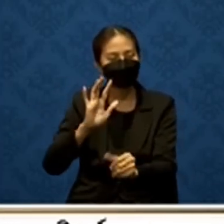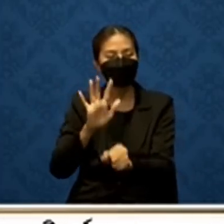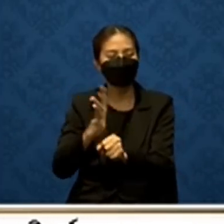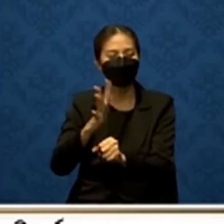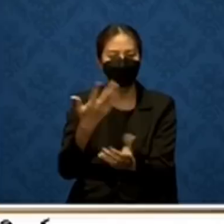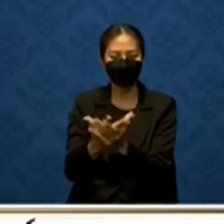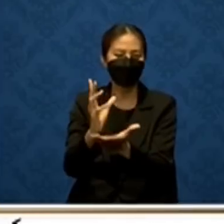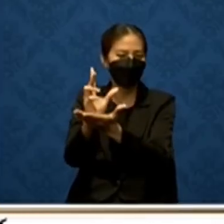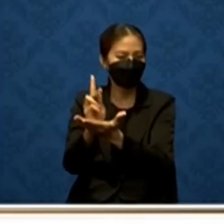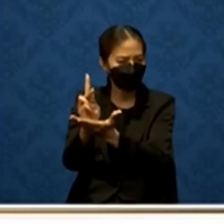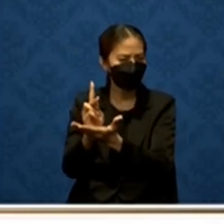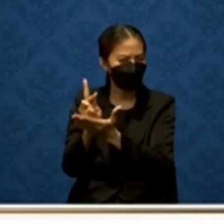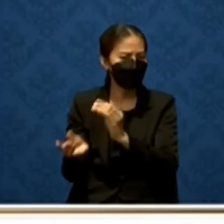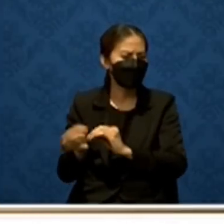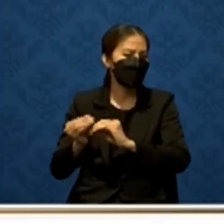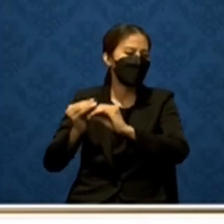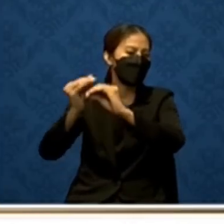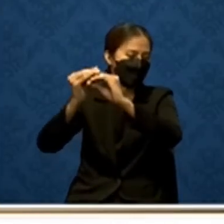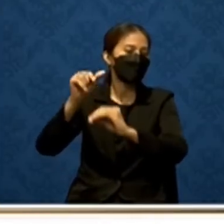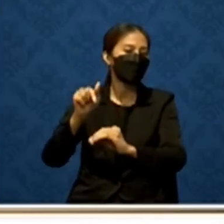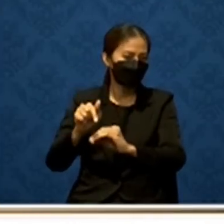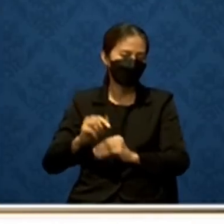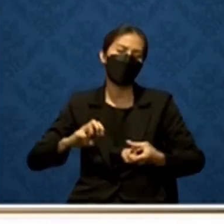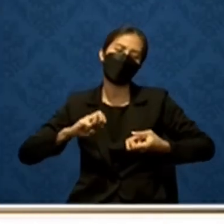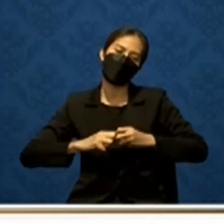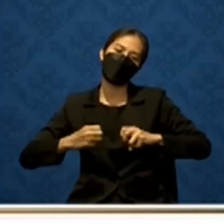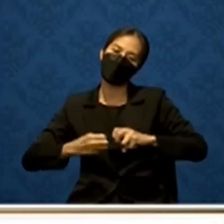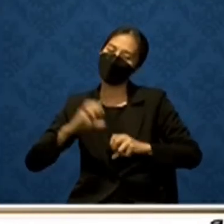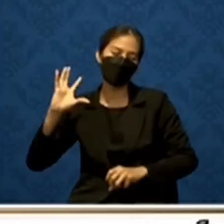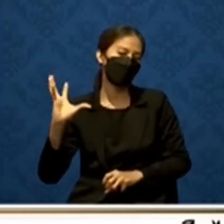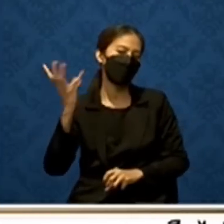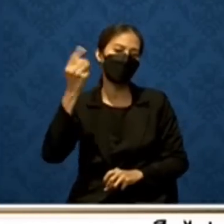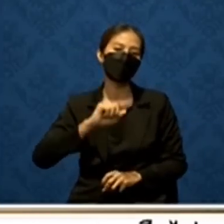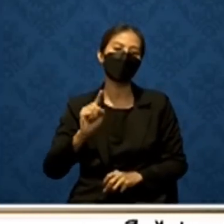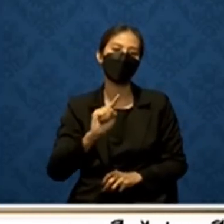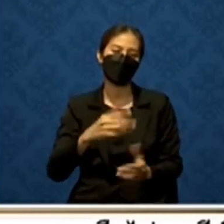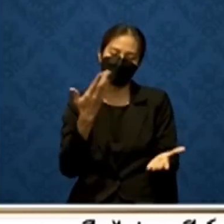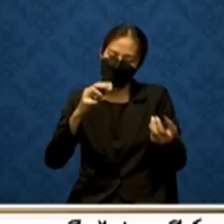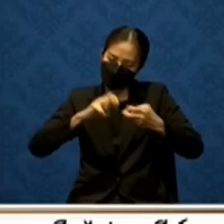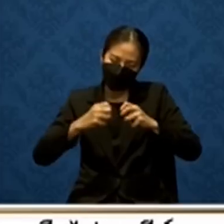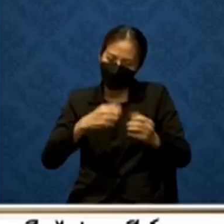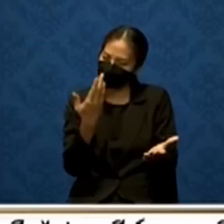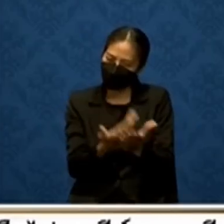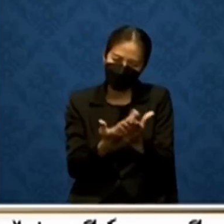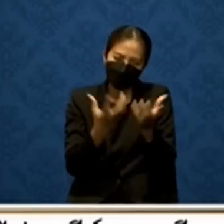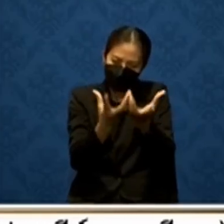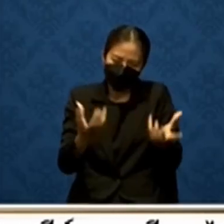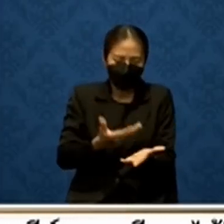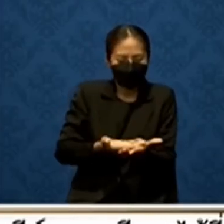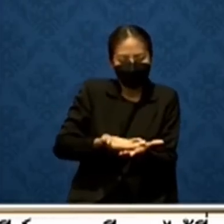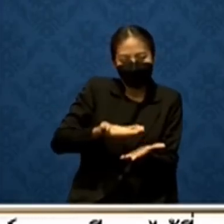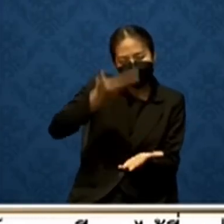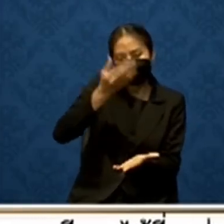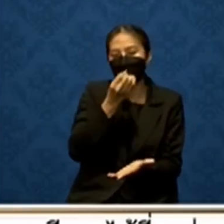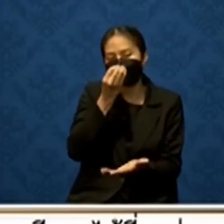มตลดเวลาและสิ่งที่เป็นปัญหาทั่วโกพ ภาวะเงิเฟอร์ที่สูง ทำให้อัิ ๆ เวลขาขึ้